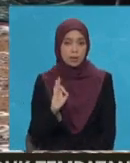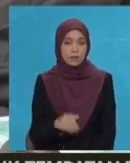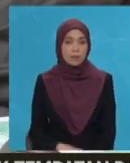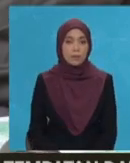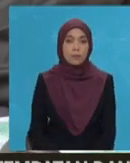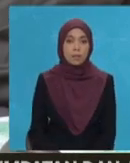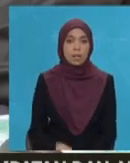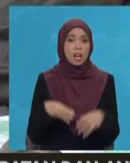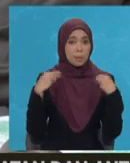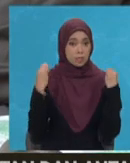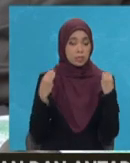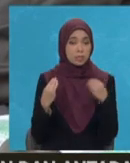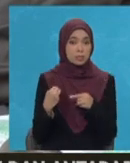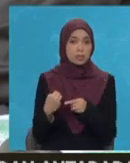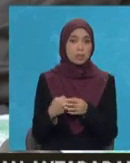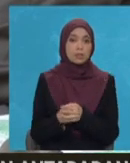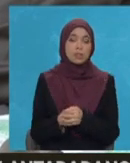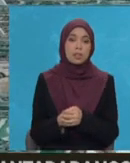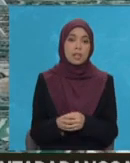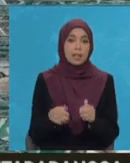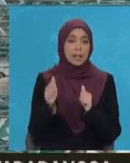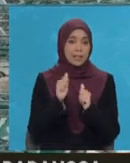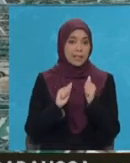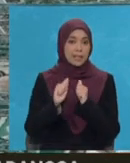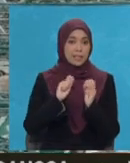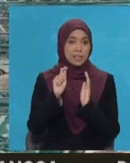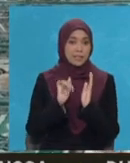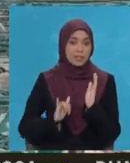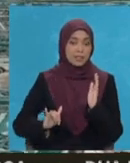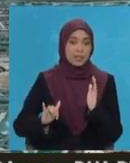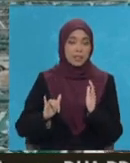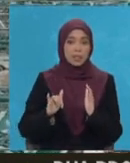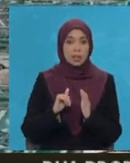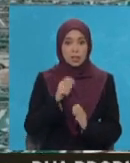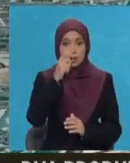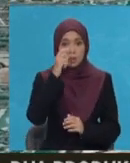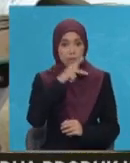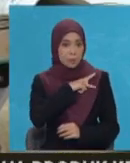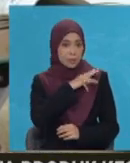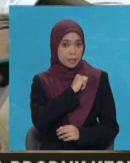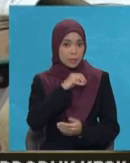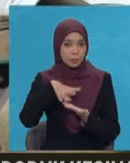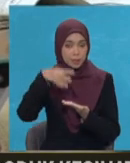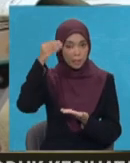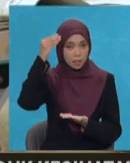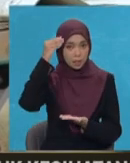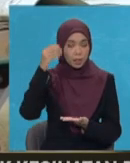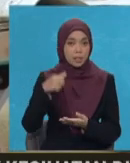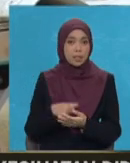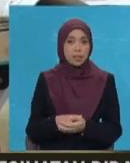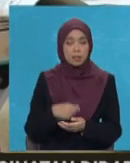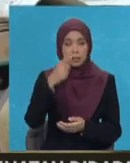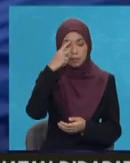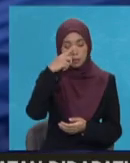majelis seumpama ini merupakan salah satu activity tahunan kementerian pendidikan dan jabatan-jabatan di bawahnya bagi